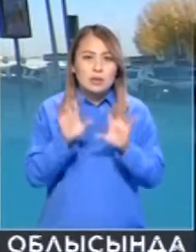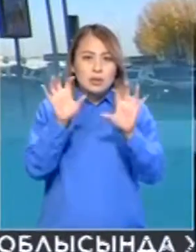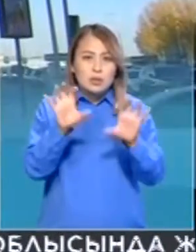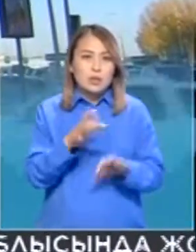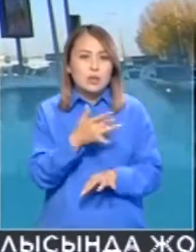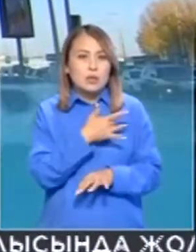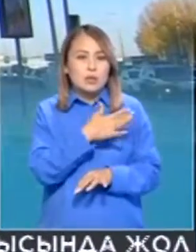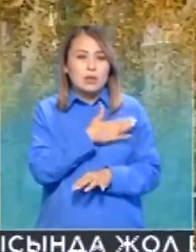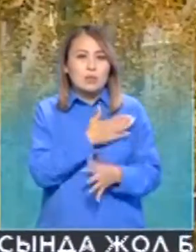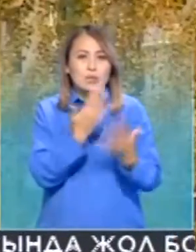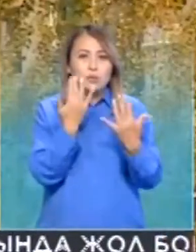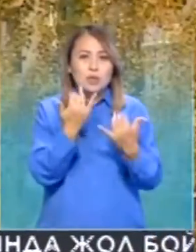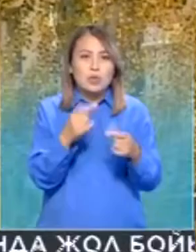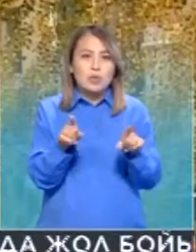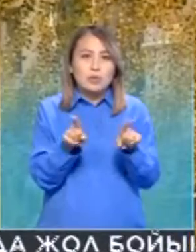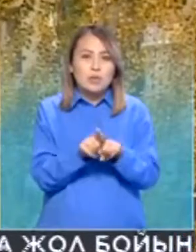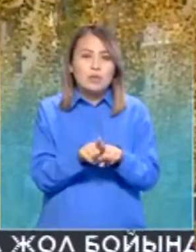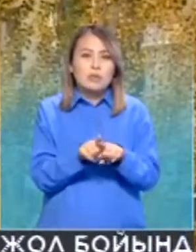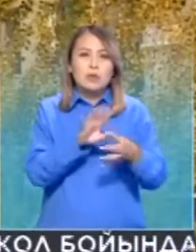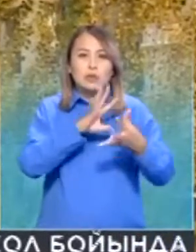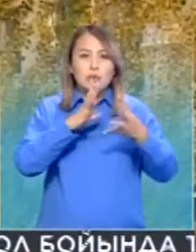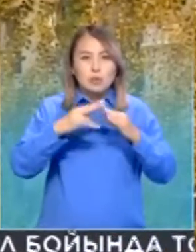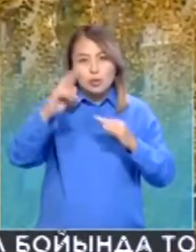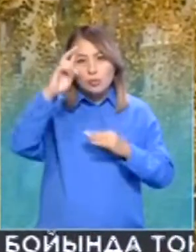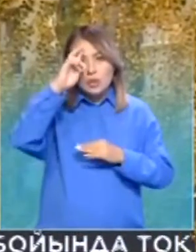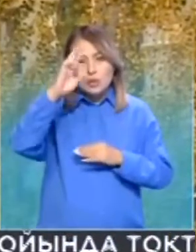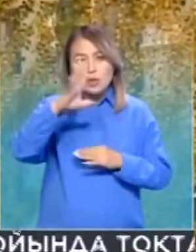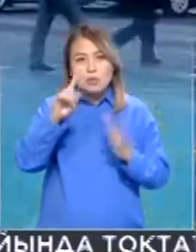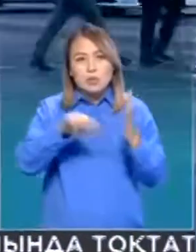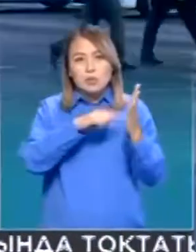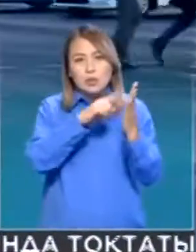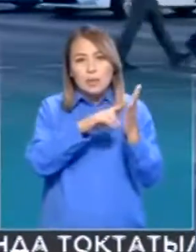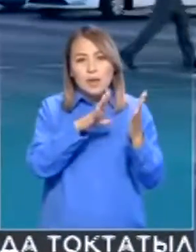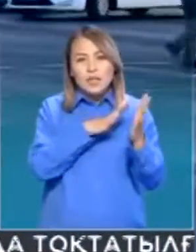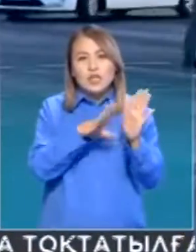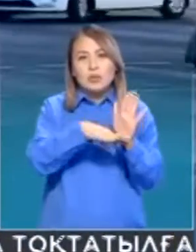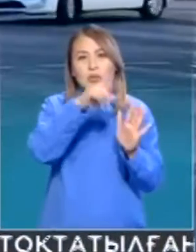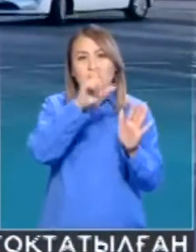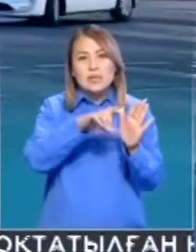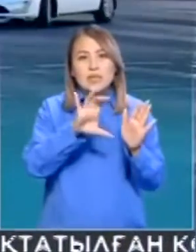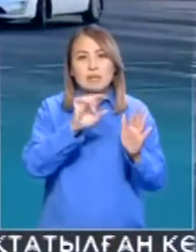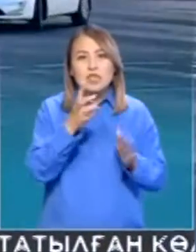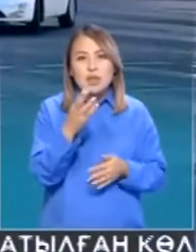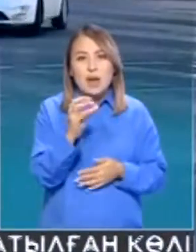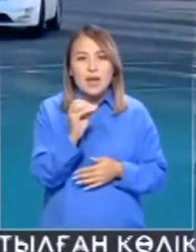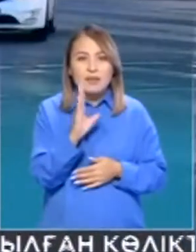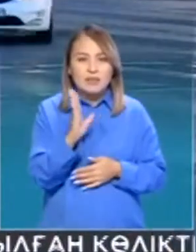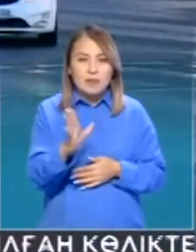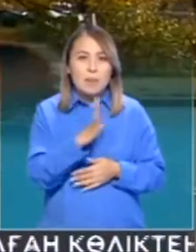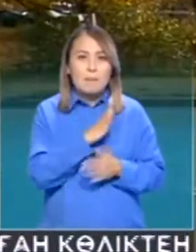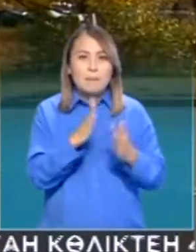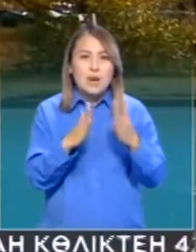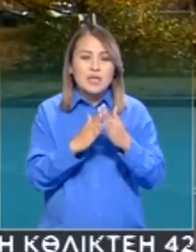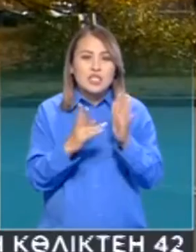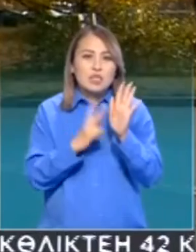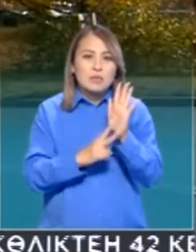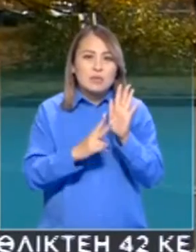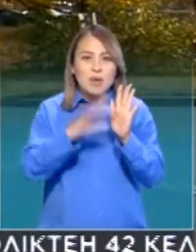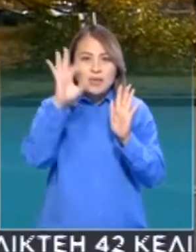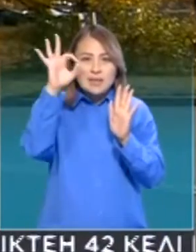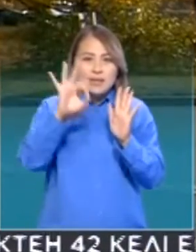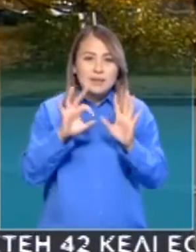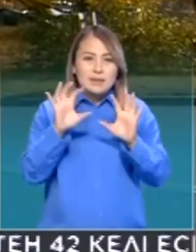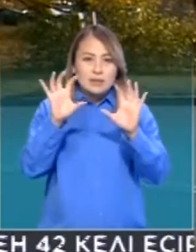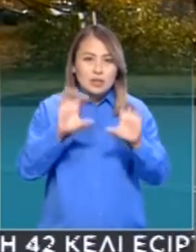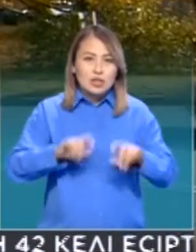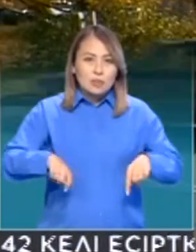дереу заңдастыру керек. Бүгін мәжілісте осындай бастама көтеріліп, үкіметке сауал жолданды. Депутат Смышляеваның айтуынша, баспаналардың